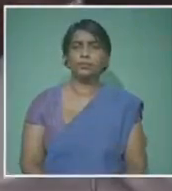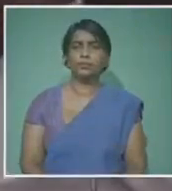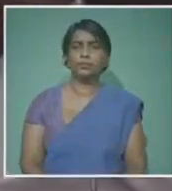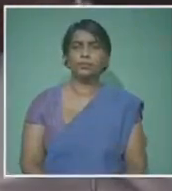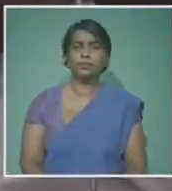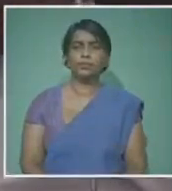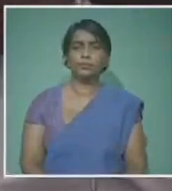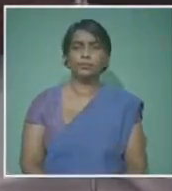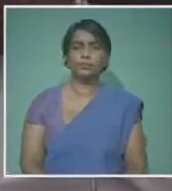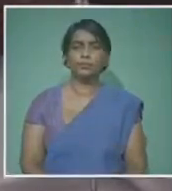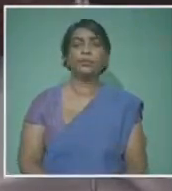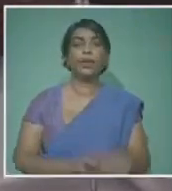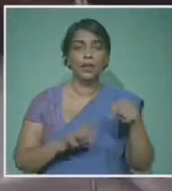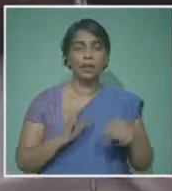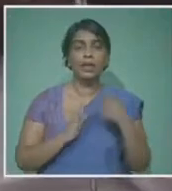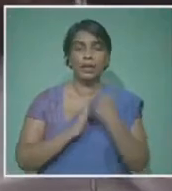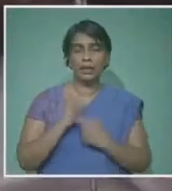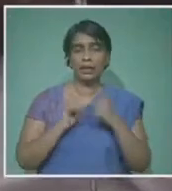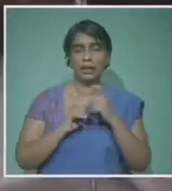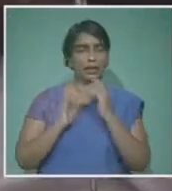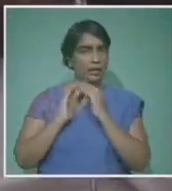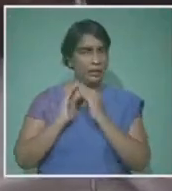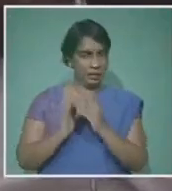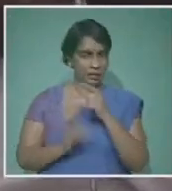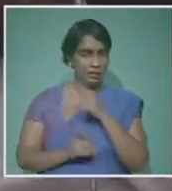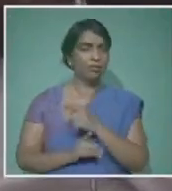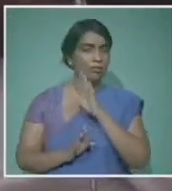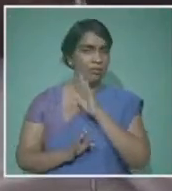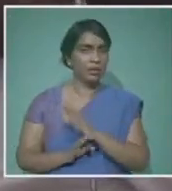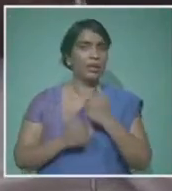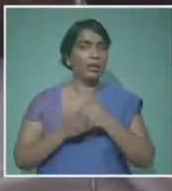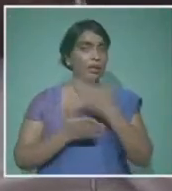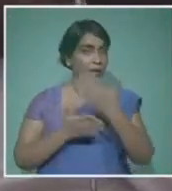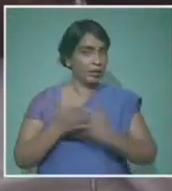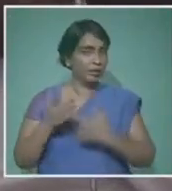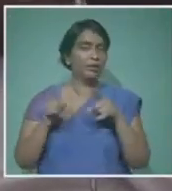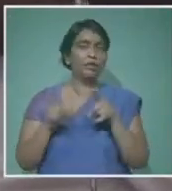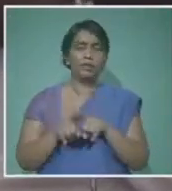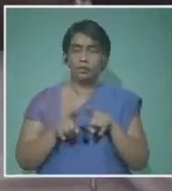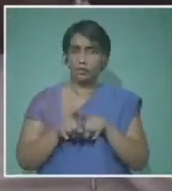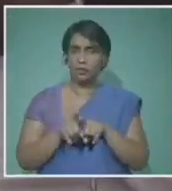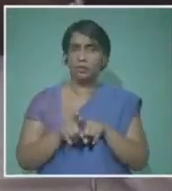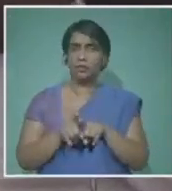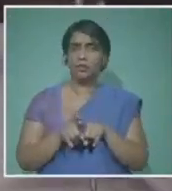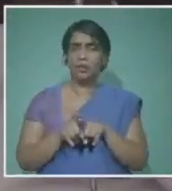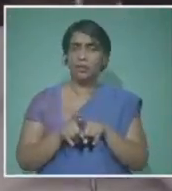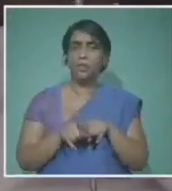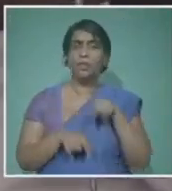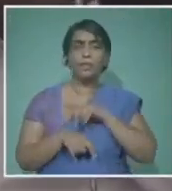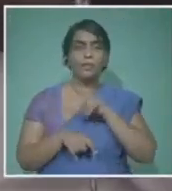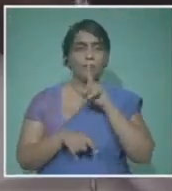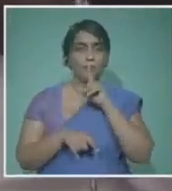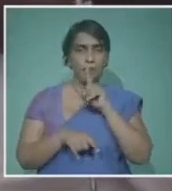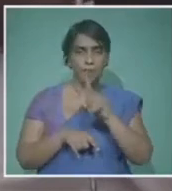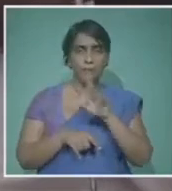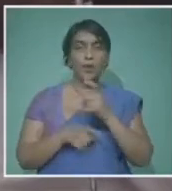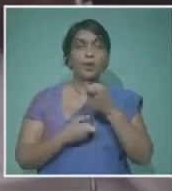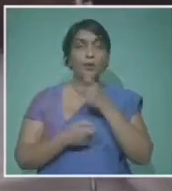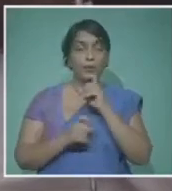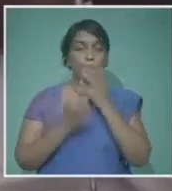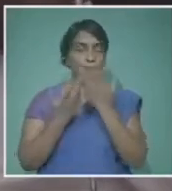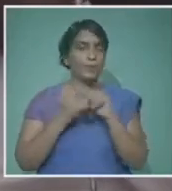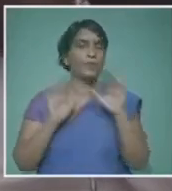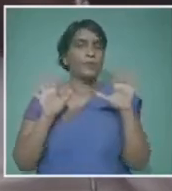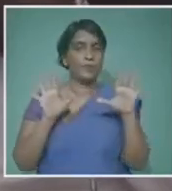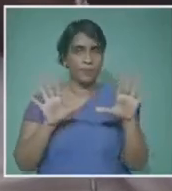දැන්ට නීතිපති දෙපාර්තමේන්තුවේ තිබෙන වාර්තා අනුව මෙහි සඳහන් කරලා තිනවා නඩු 10ක්.